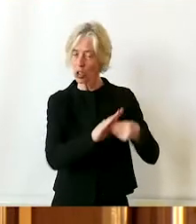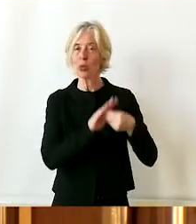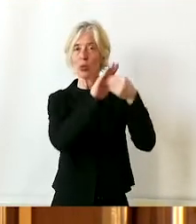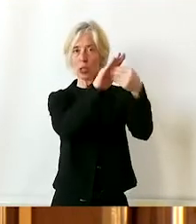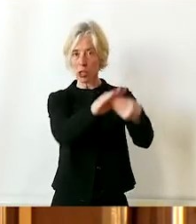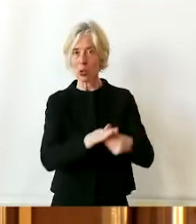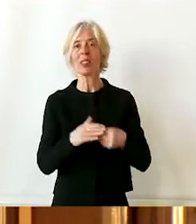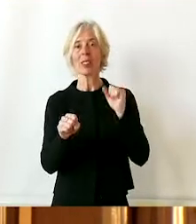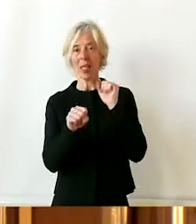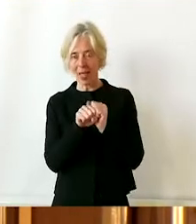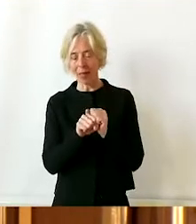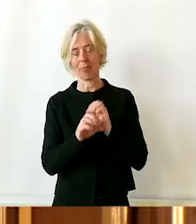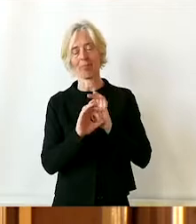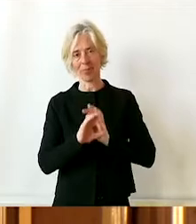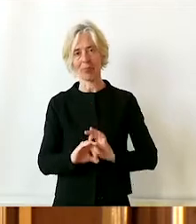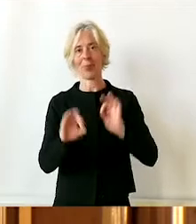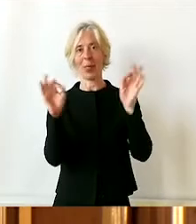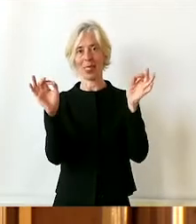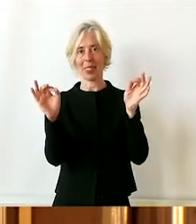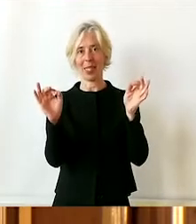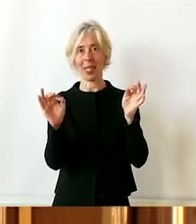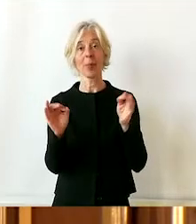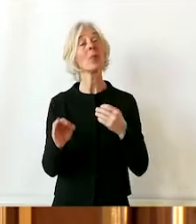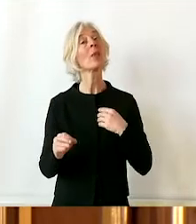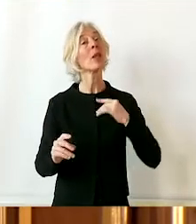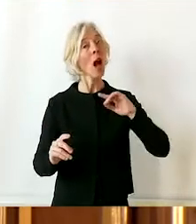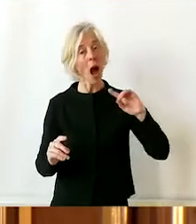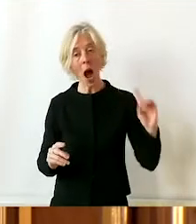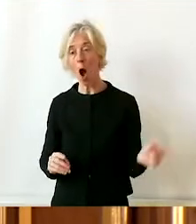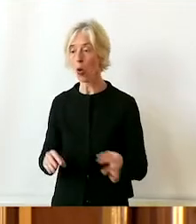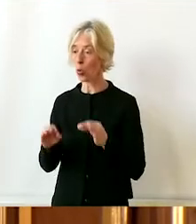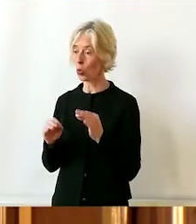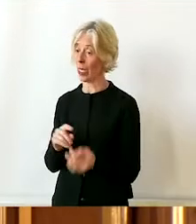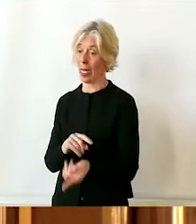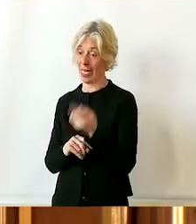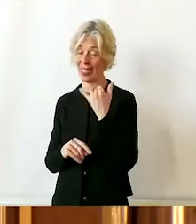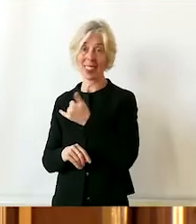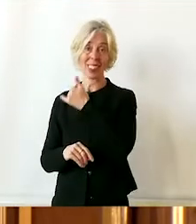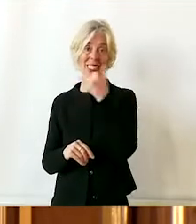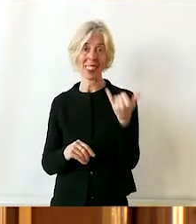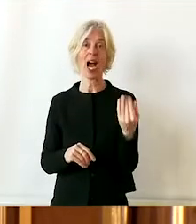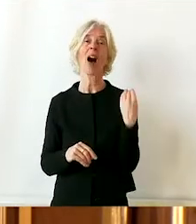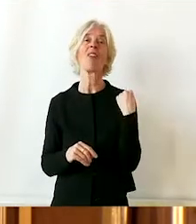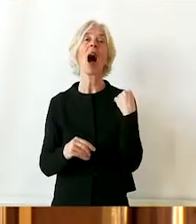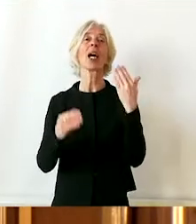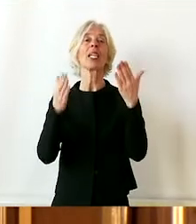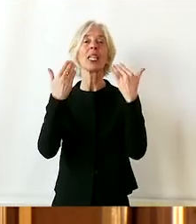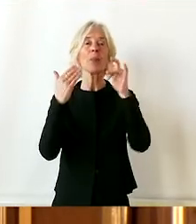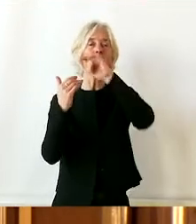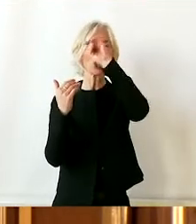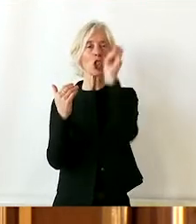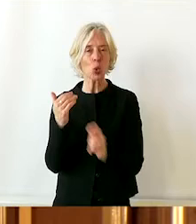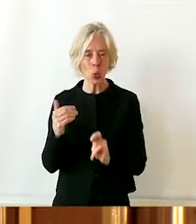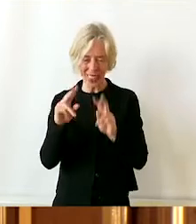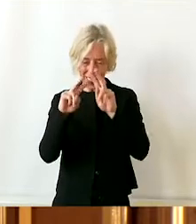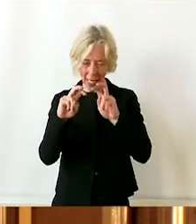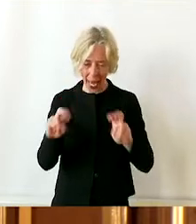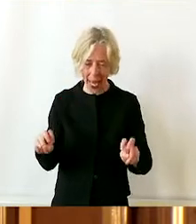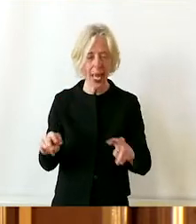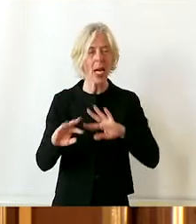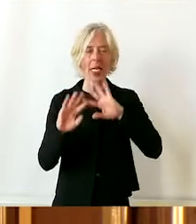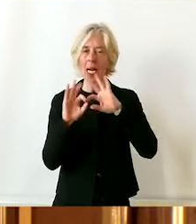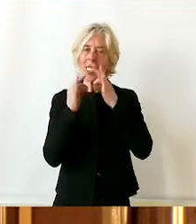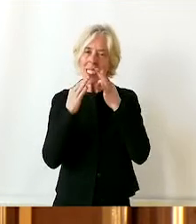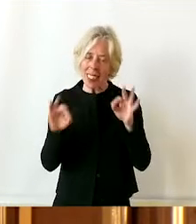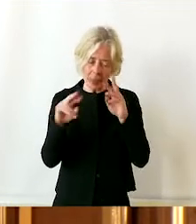Ziel. Hilfreich ist die Klimastudie, die wir im vergangenen Winter verabschiedet haben, um eben auch nochmal uns vor Augen